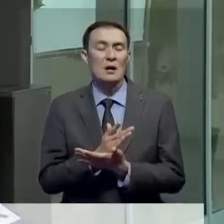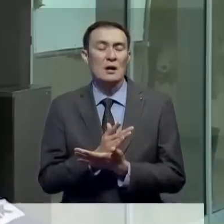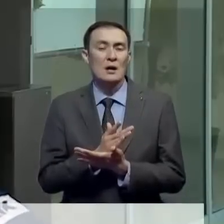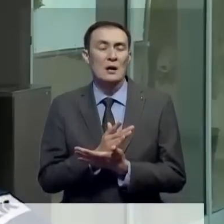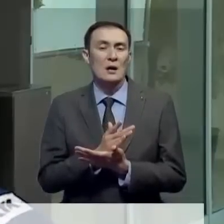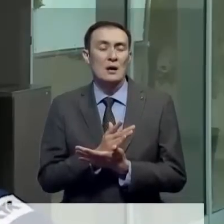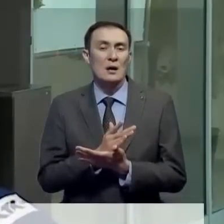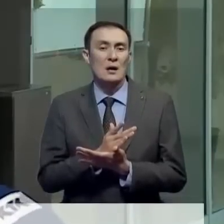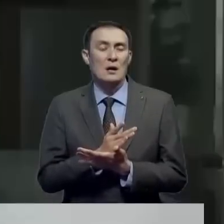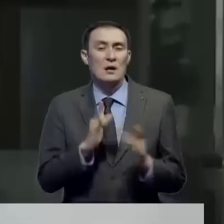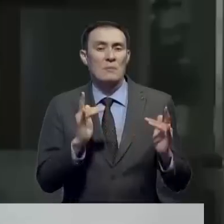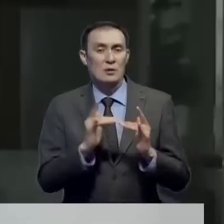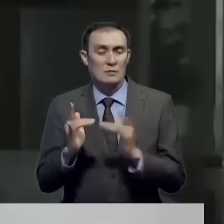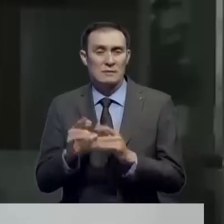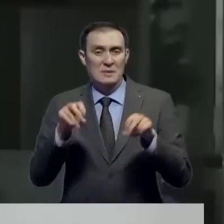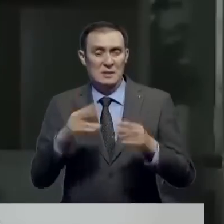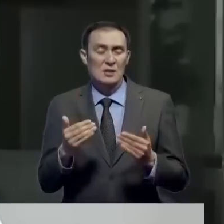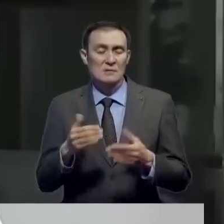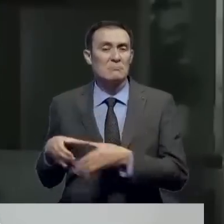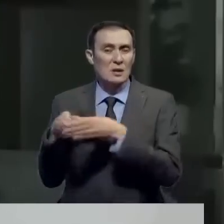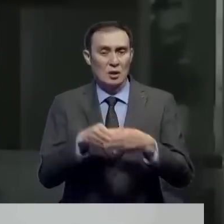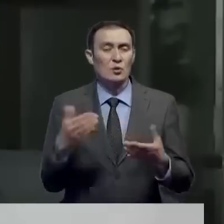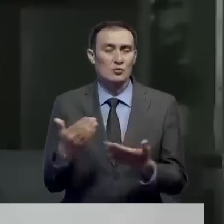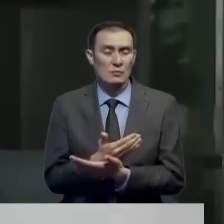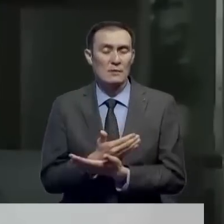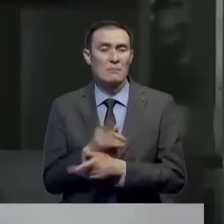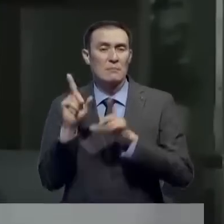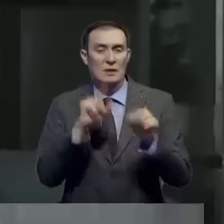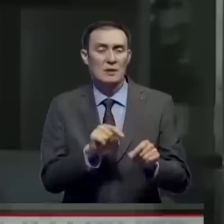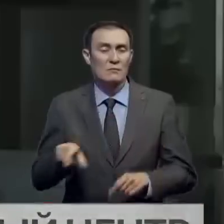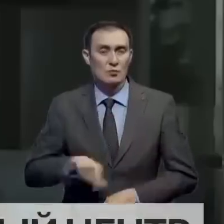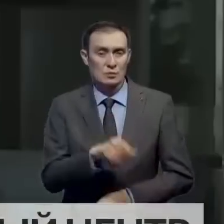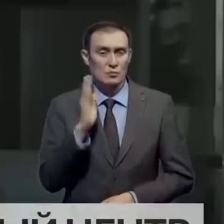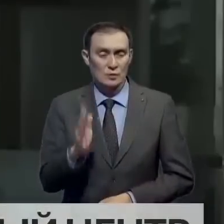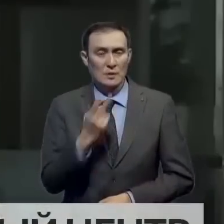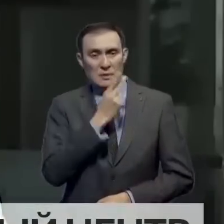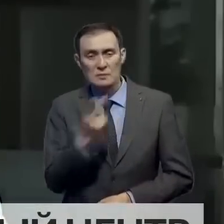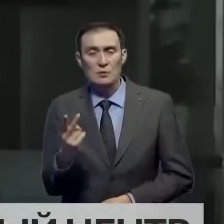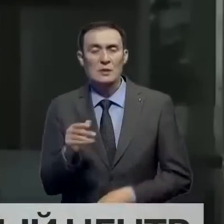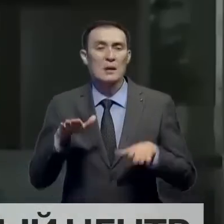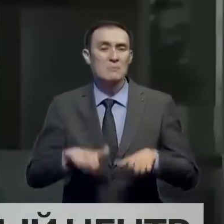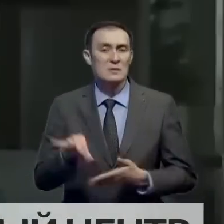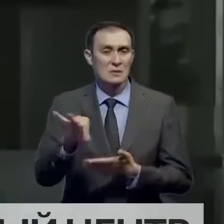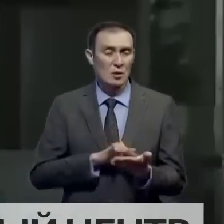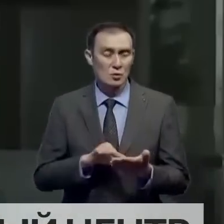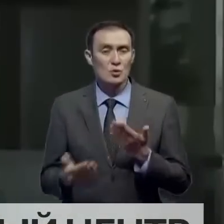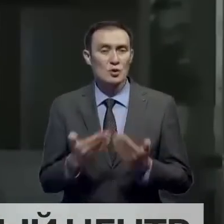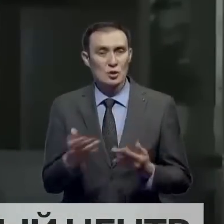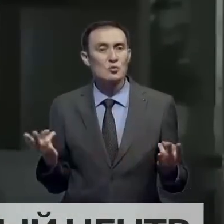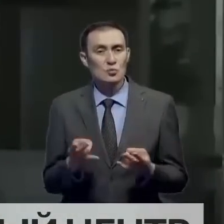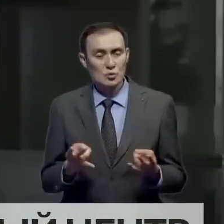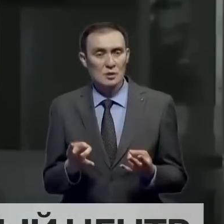при БСМП. Ну, сейчас бригада снова поедет, вернее, в пути. Вот, они осмотрят там же на месте. Если нужны